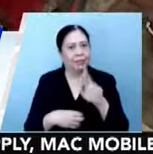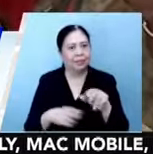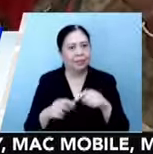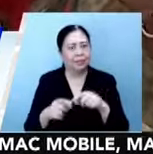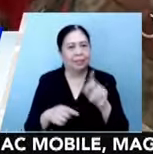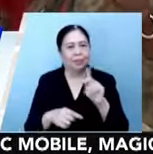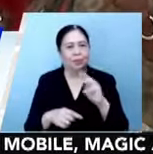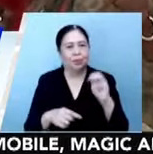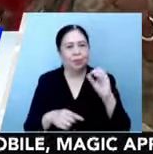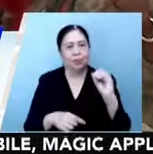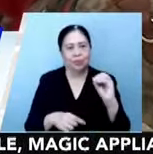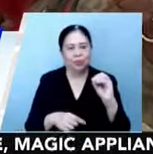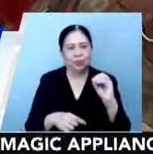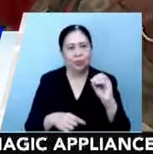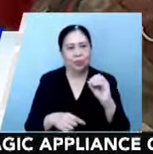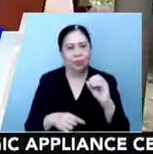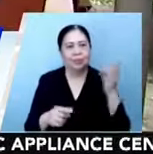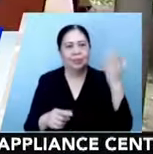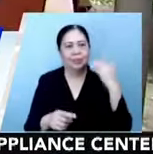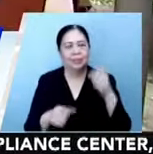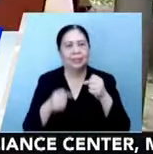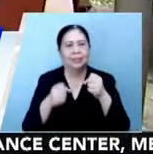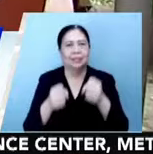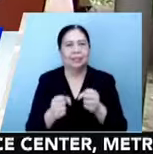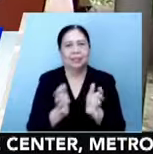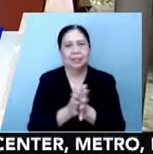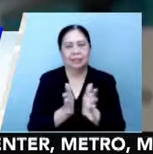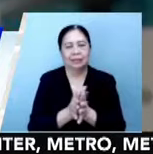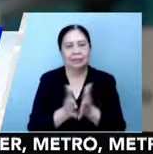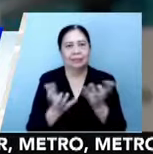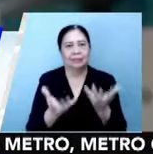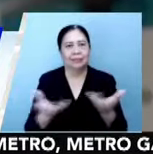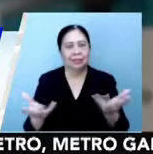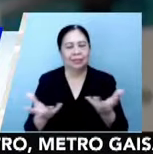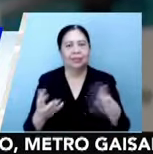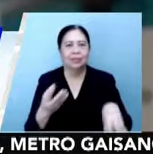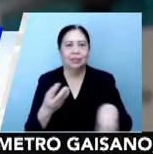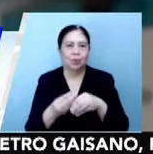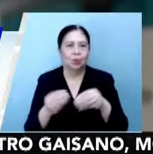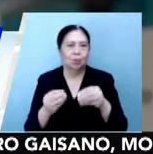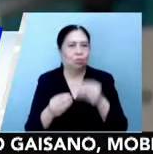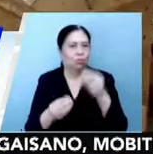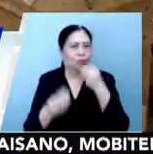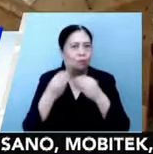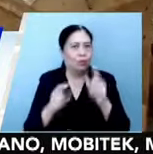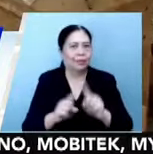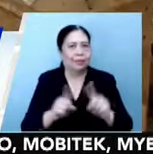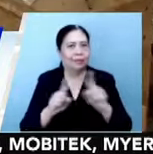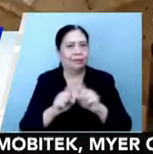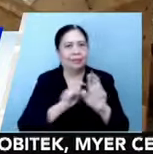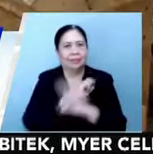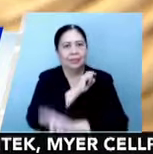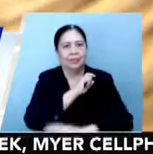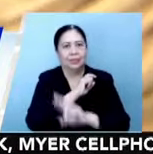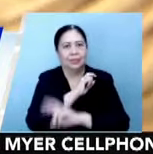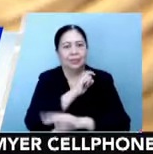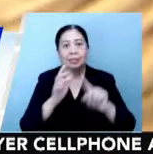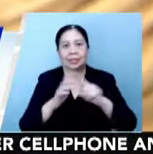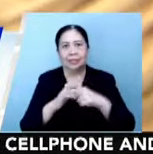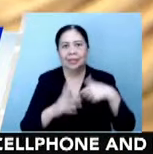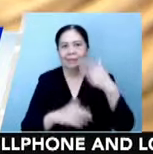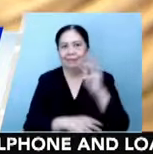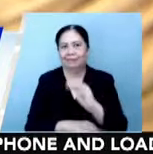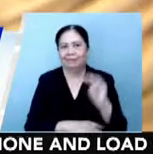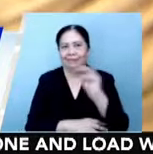Zero, samahan ng mga dating street vendor na madadagdagan pa ng mga pagkain mula sa iba't ibang rehiyon simula Lunes. Pag kasi